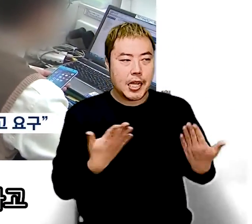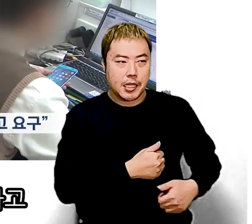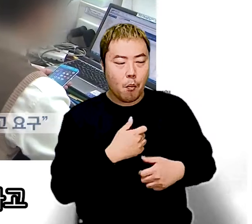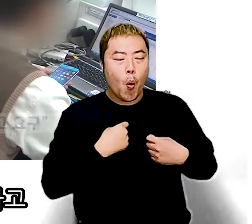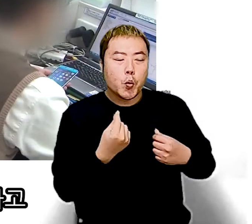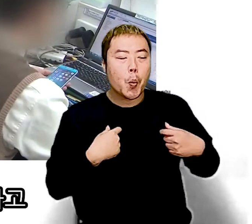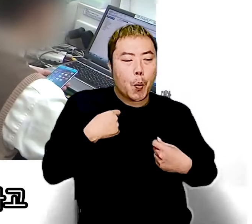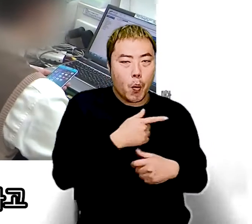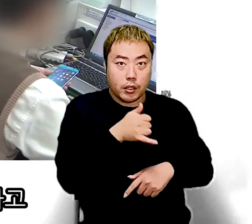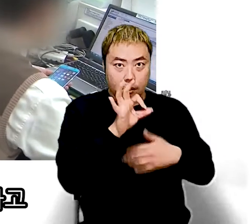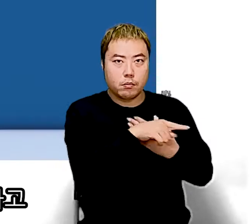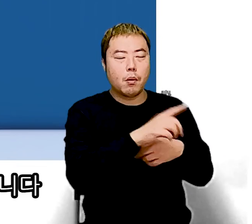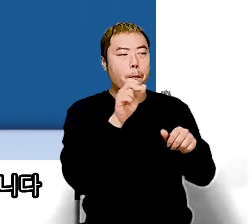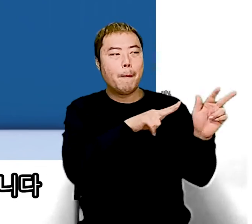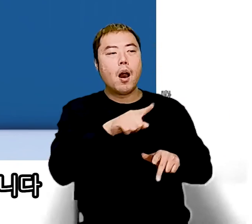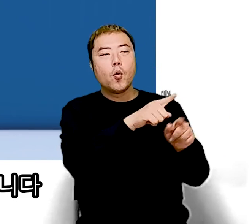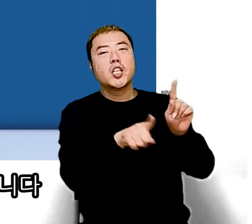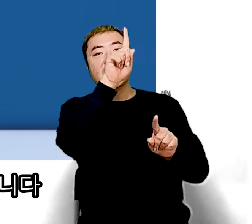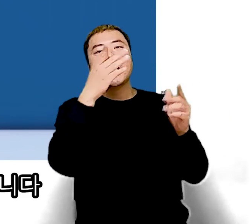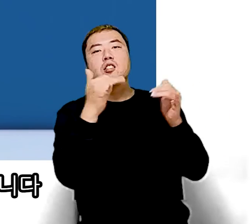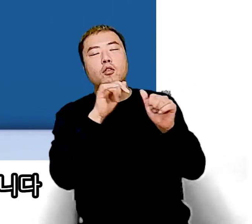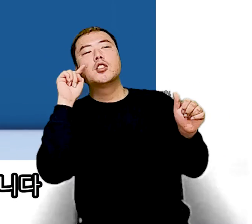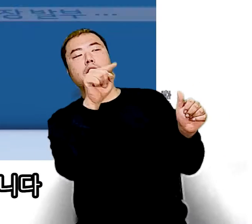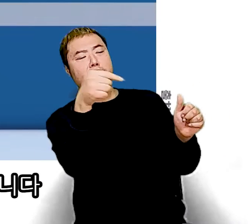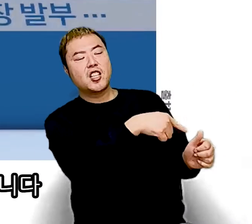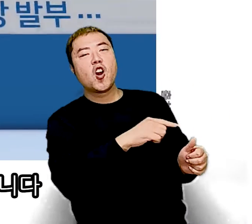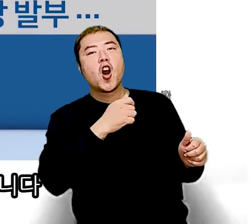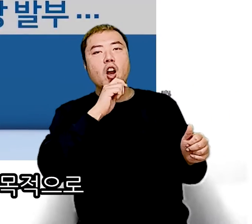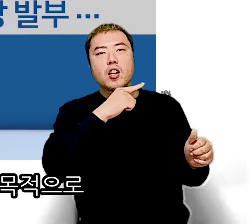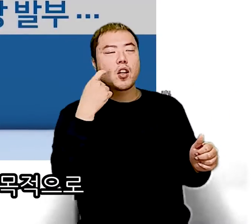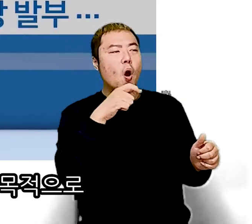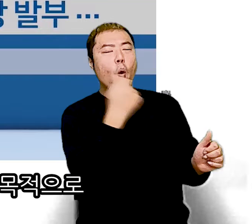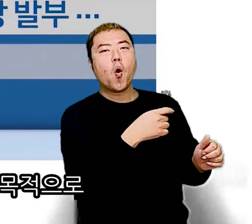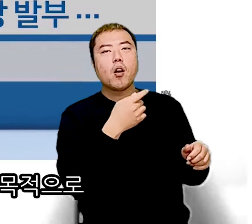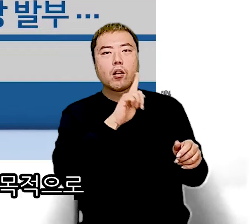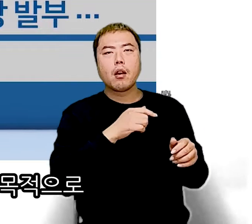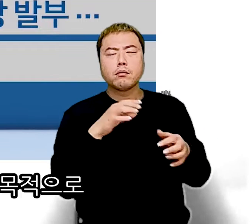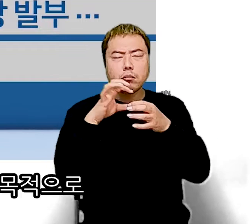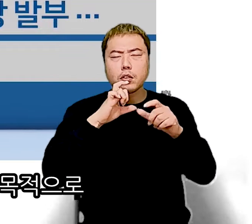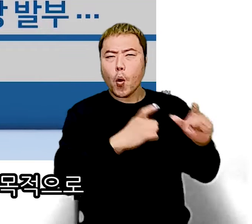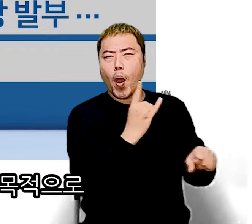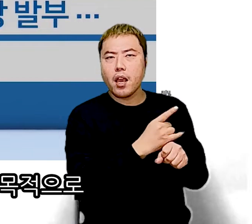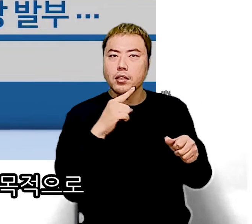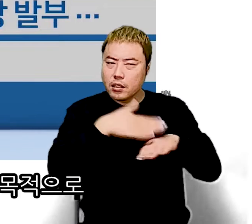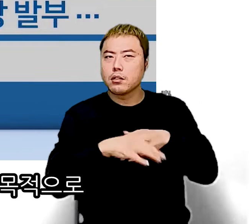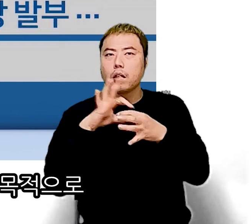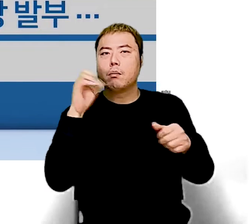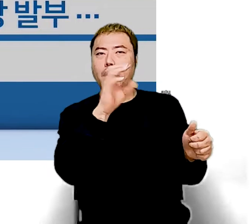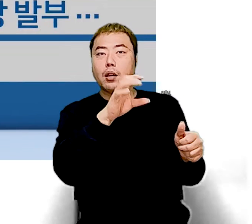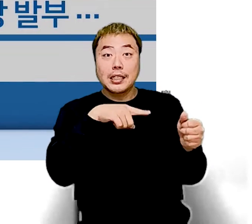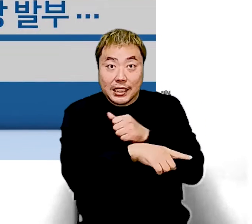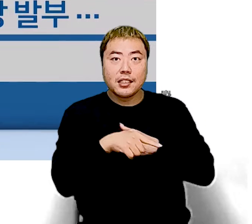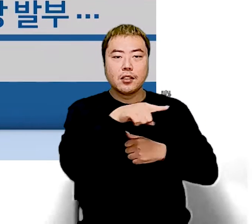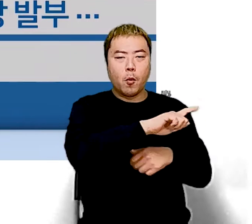화면을 협력업체 사장에게 전달하고 경고장을 주라고 했다고 하죠. CCTV를 노무 관리나 노조 통제